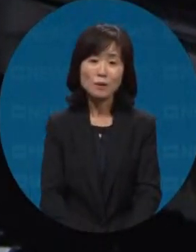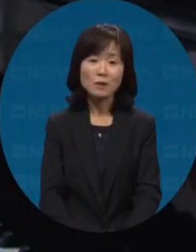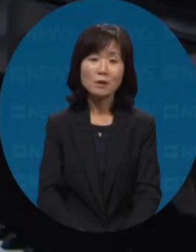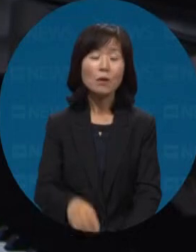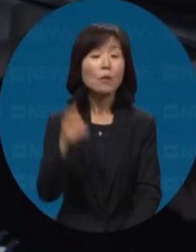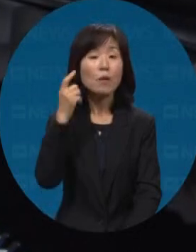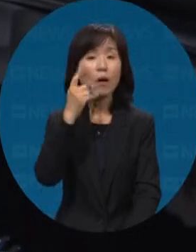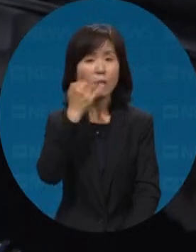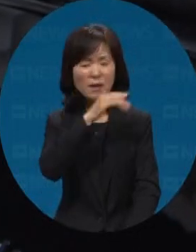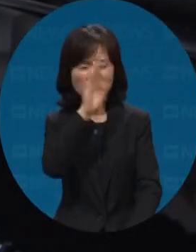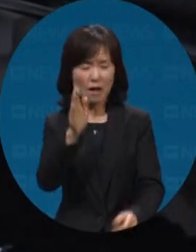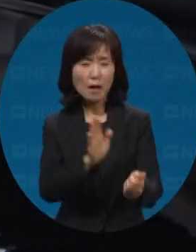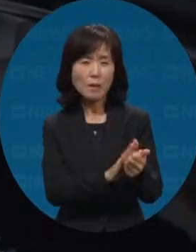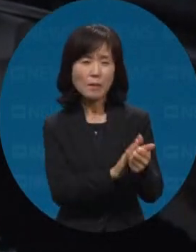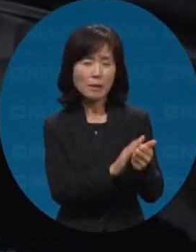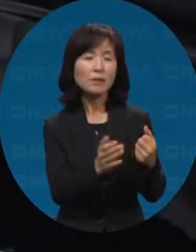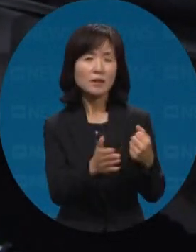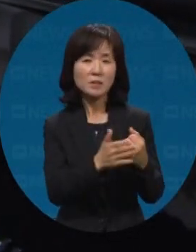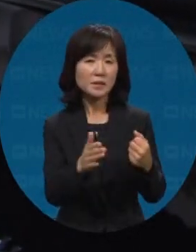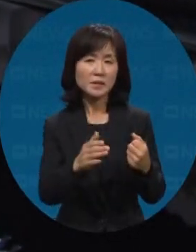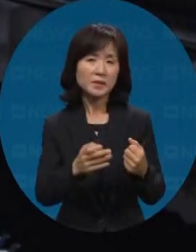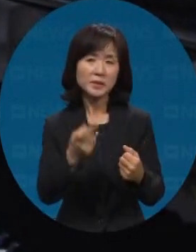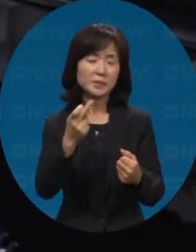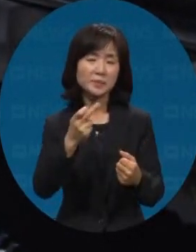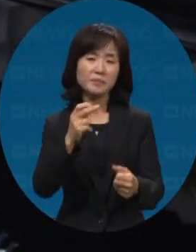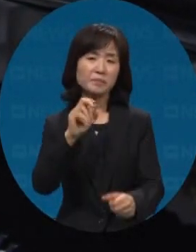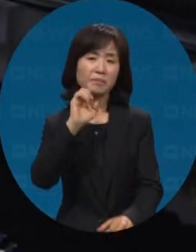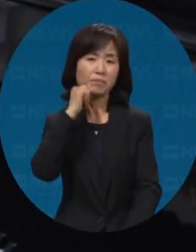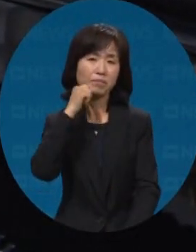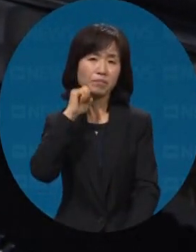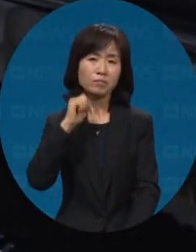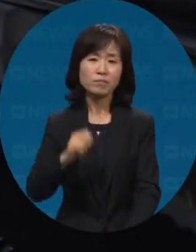엄마가 다 해줘서 그런 거 할 줄 몰라요.